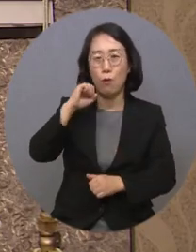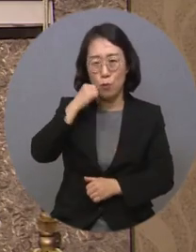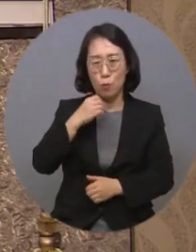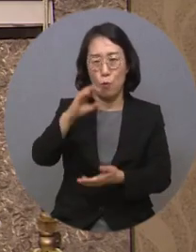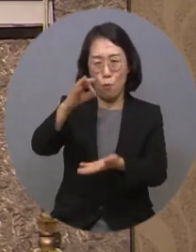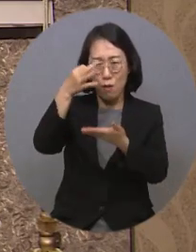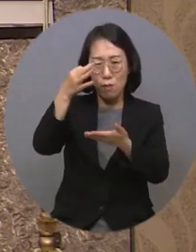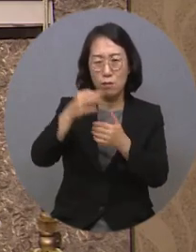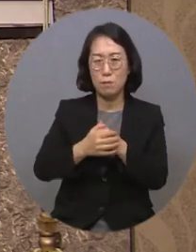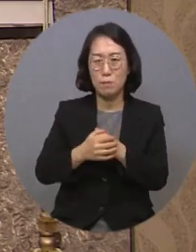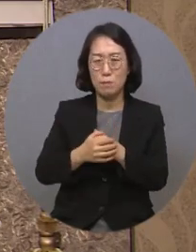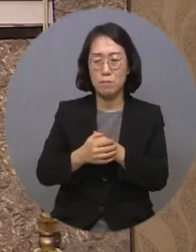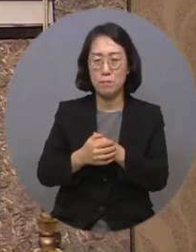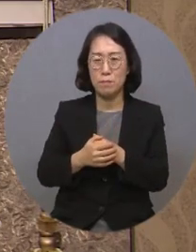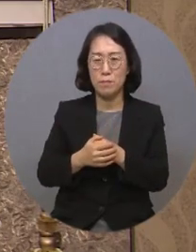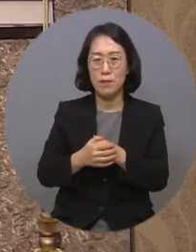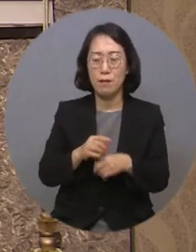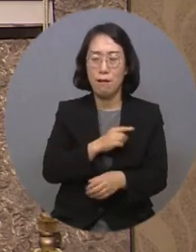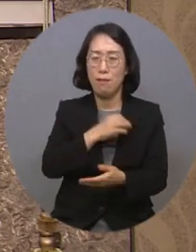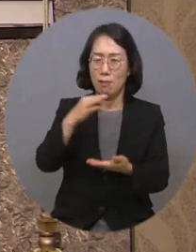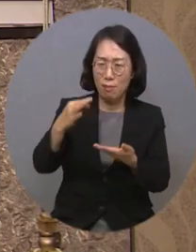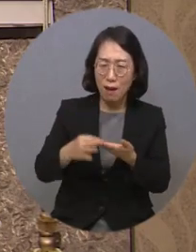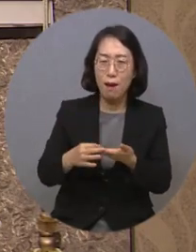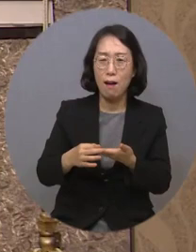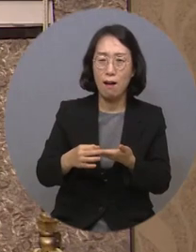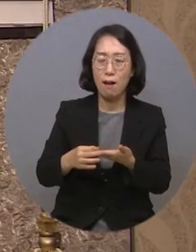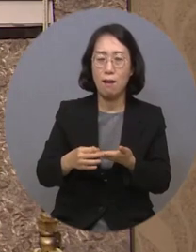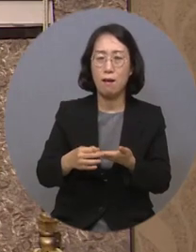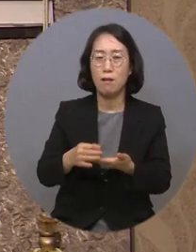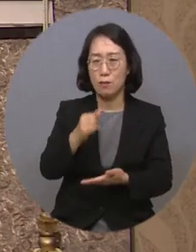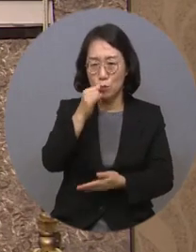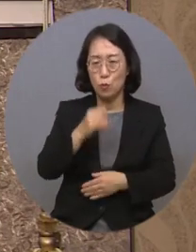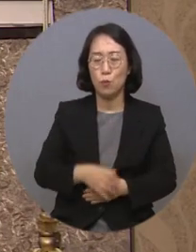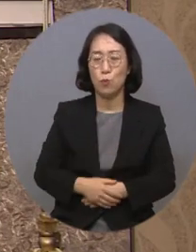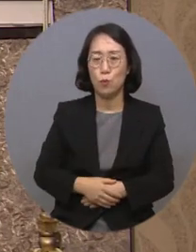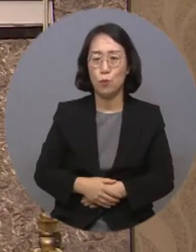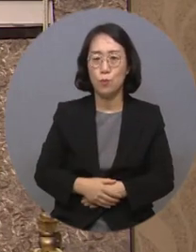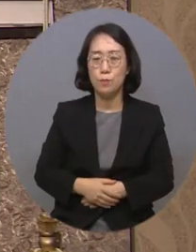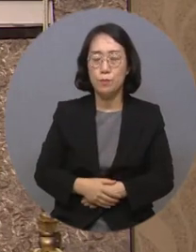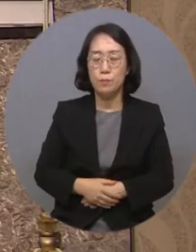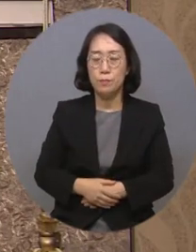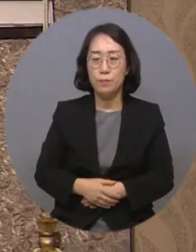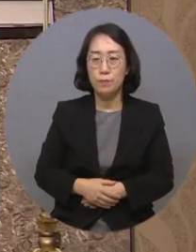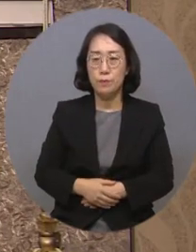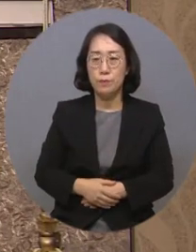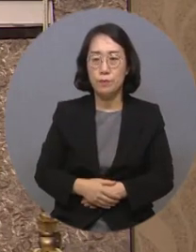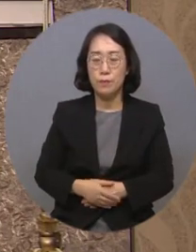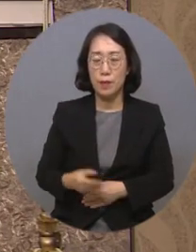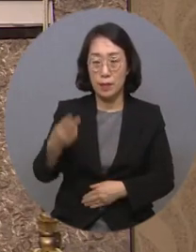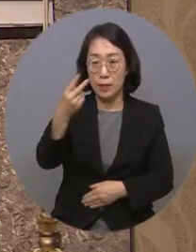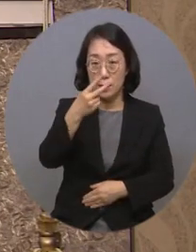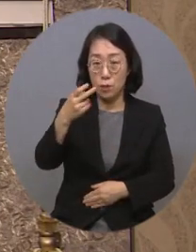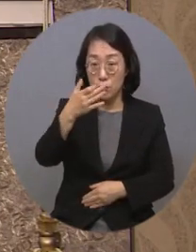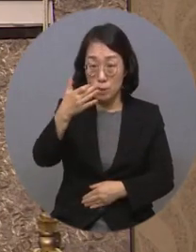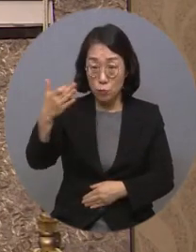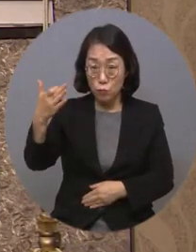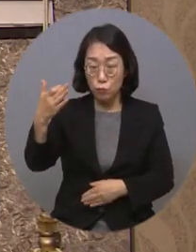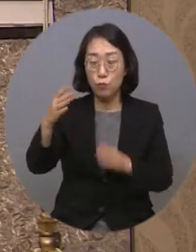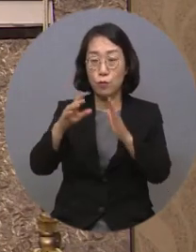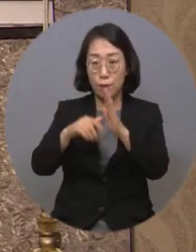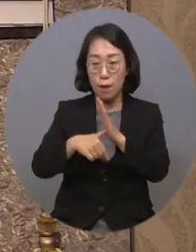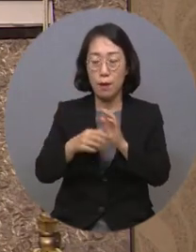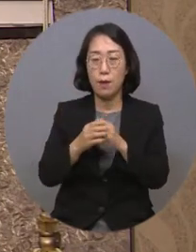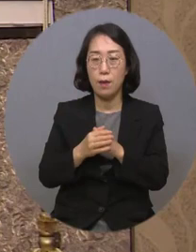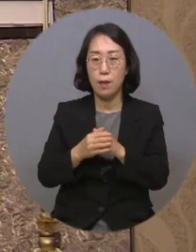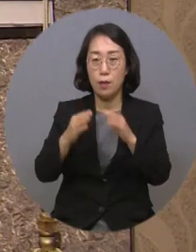뭐 최저임금보다 더 낮은 급여를 막 받을 때도 있었고 그런 상황인데 저희가 2019년도에